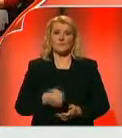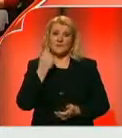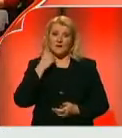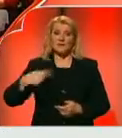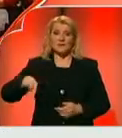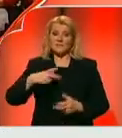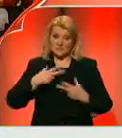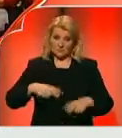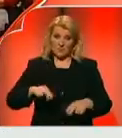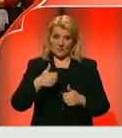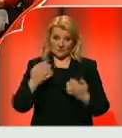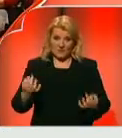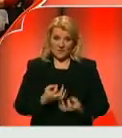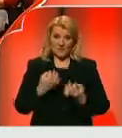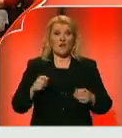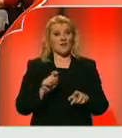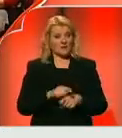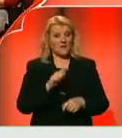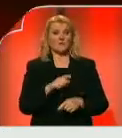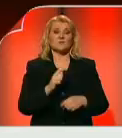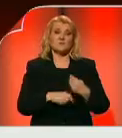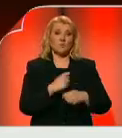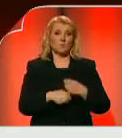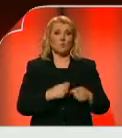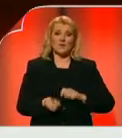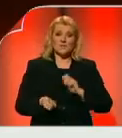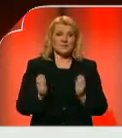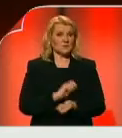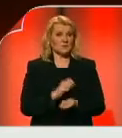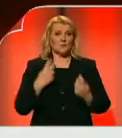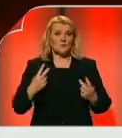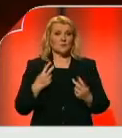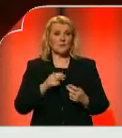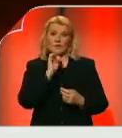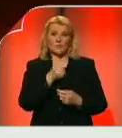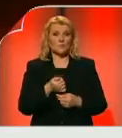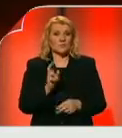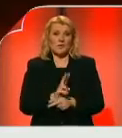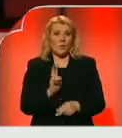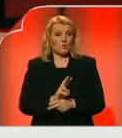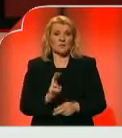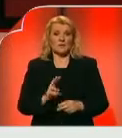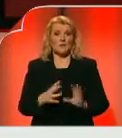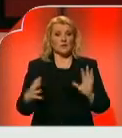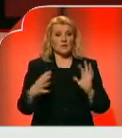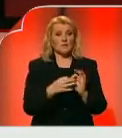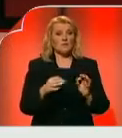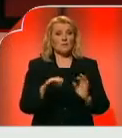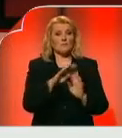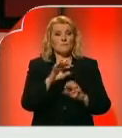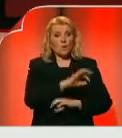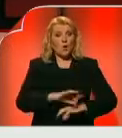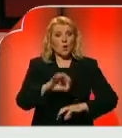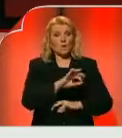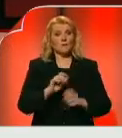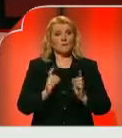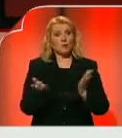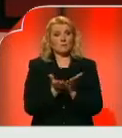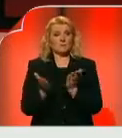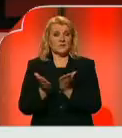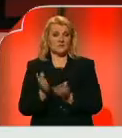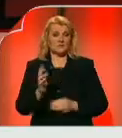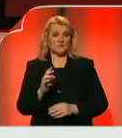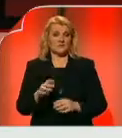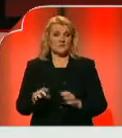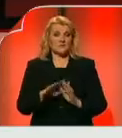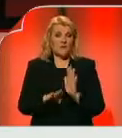věc, ale druhá věc je ta, že vy jste zavedli tak klíčové změny skutečně, aniž byste si ohlídali soulad toho projektu se zákonem, se zákony a s